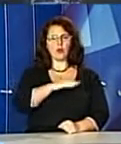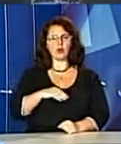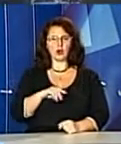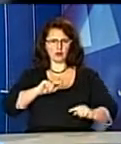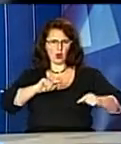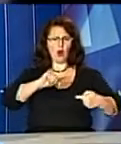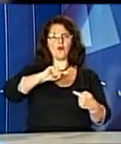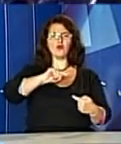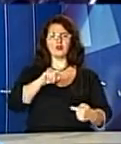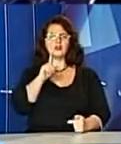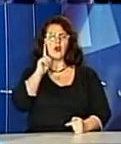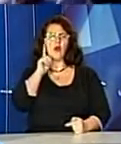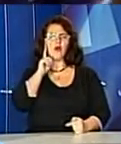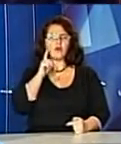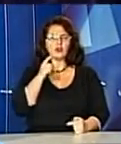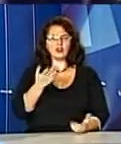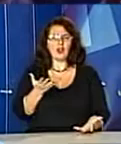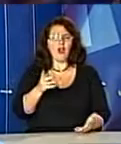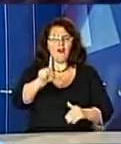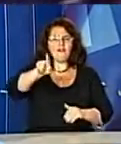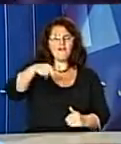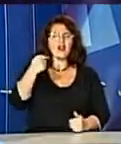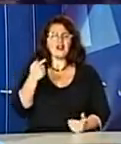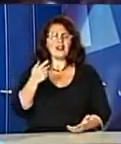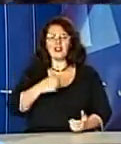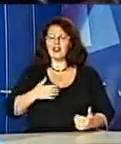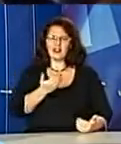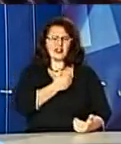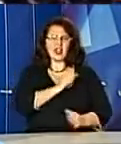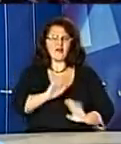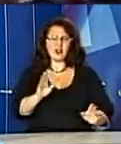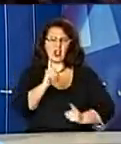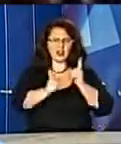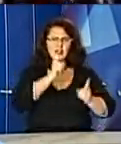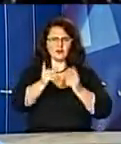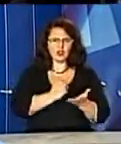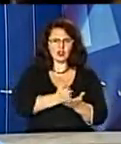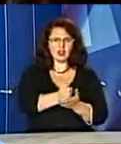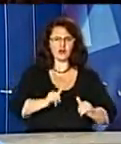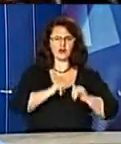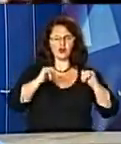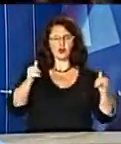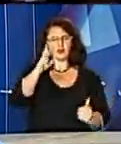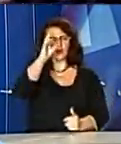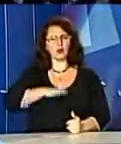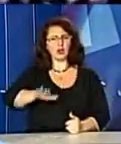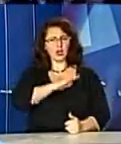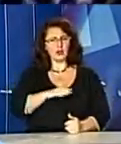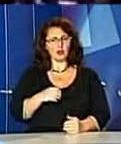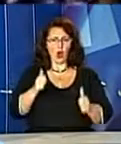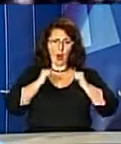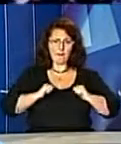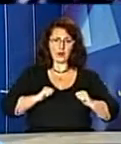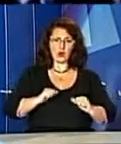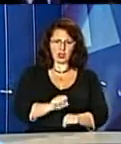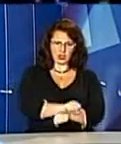студентів викликало небажання тодішньої правлячої верхівки змінити вектор розвитку країни. Однак невдовзі мирні протести проти